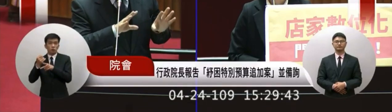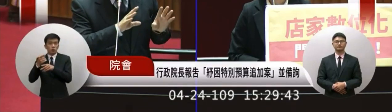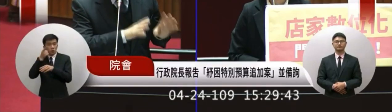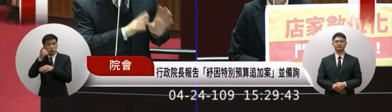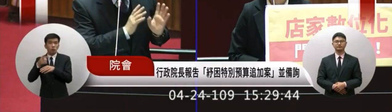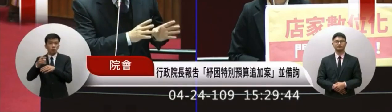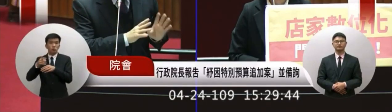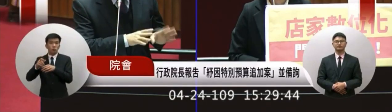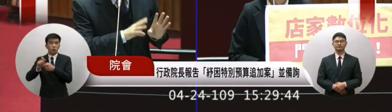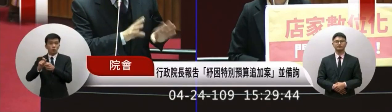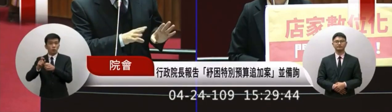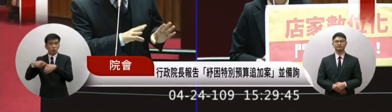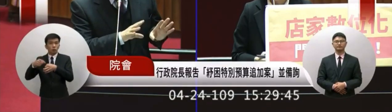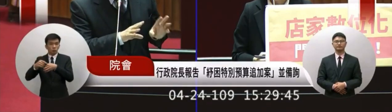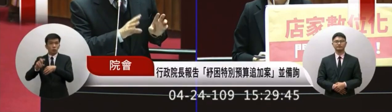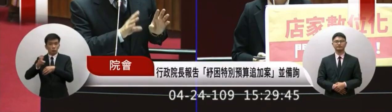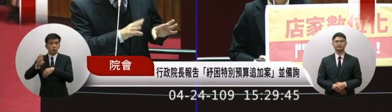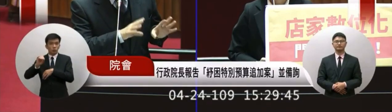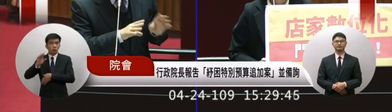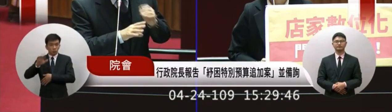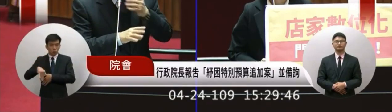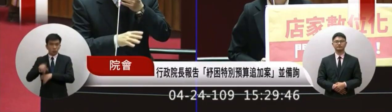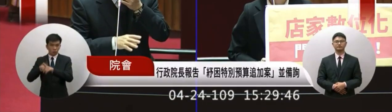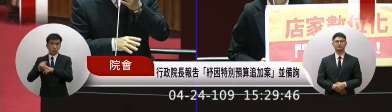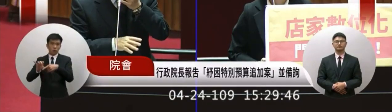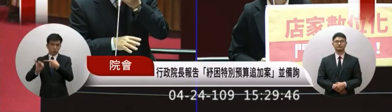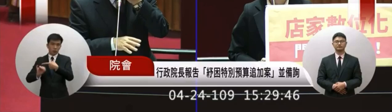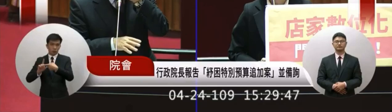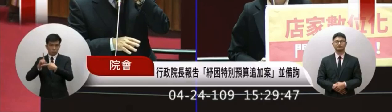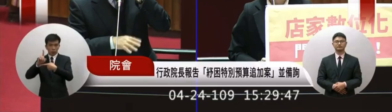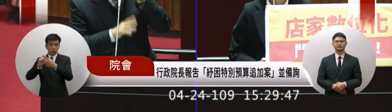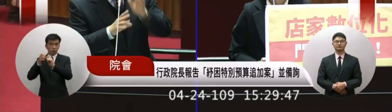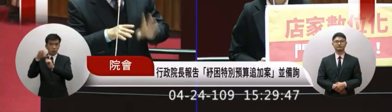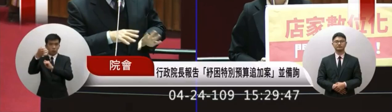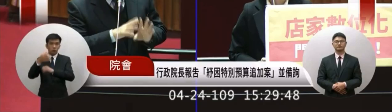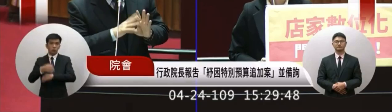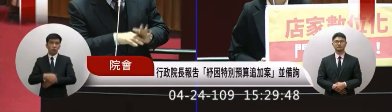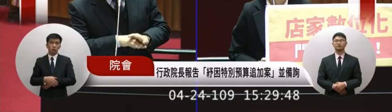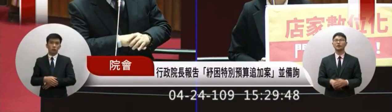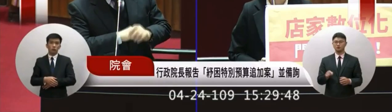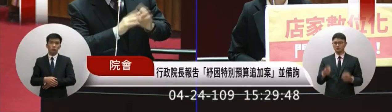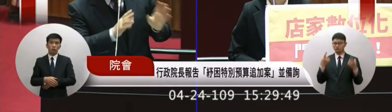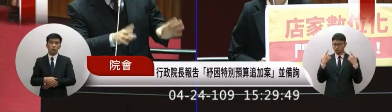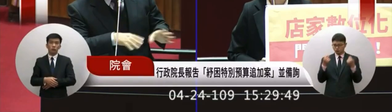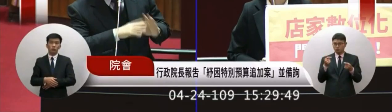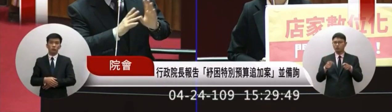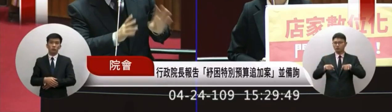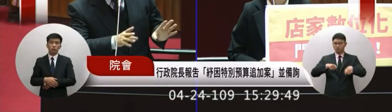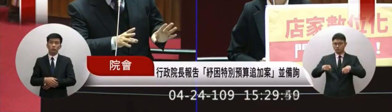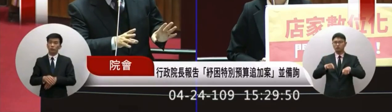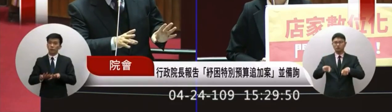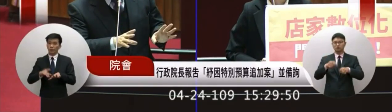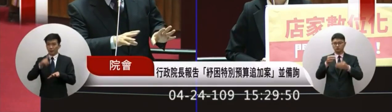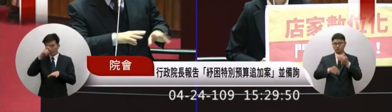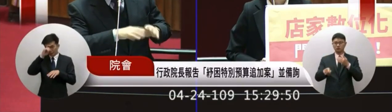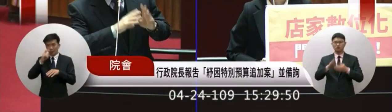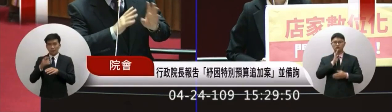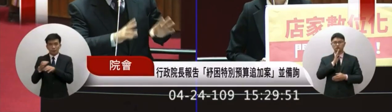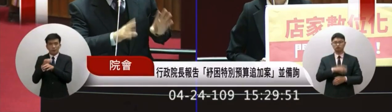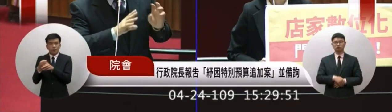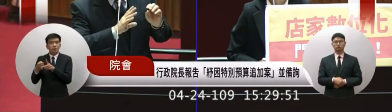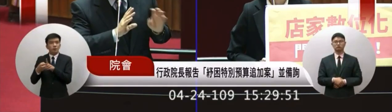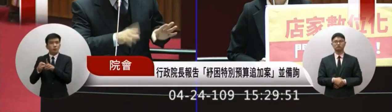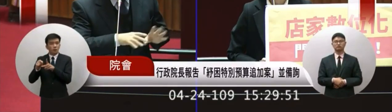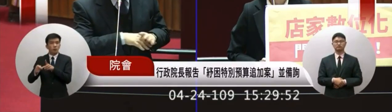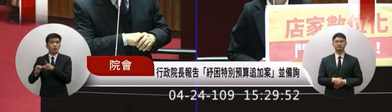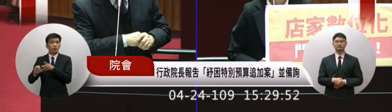么他用1%的税1%的税来课征， 现在 为了要让这个小规模营业人能够